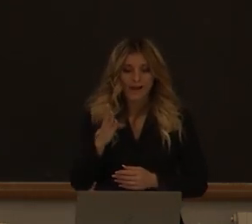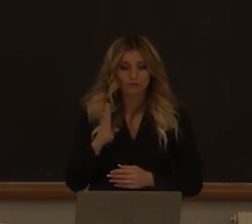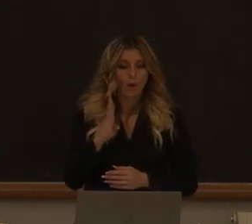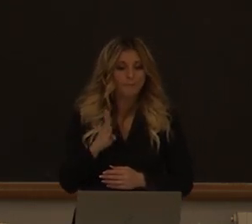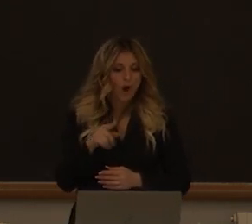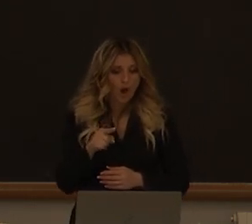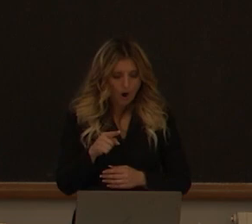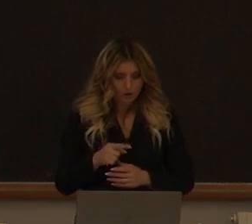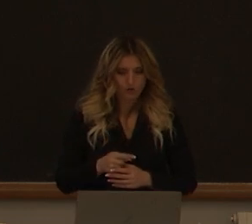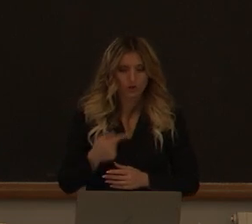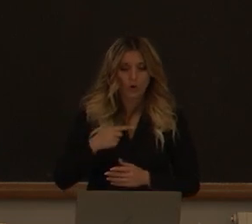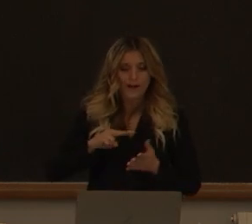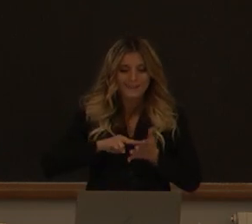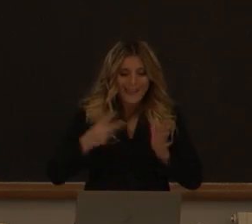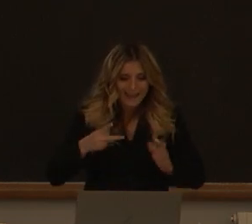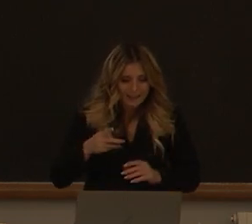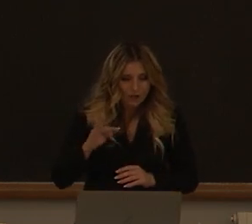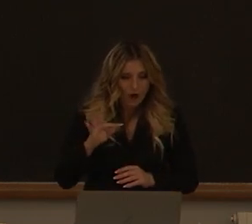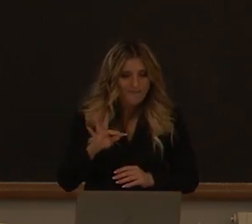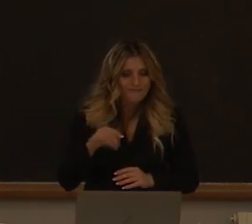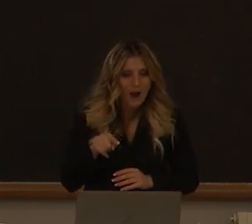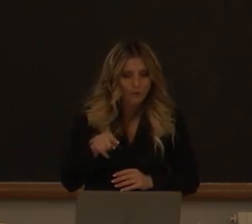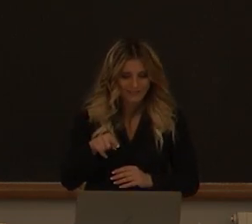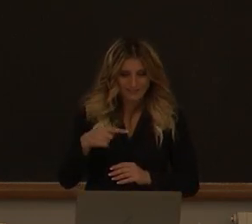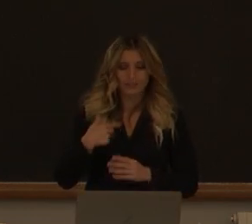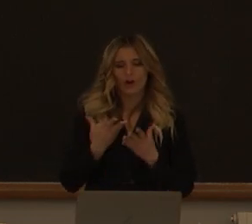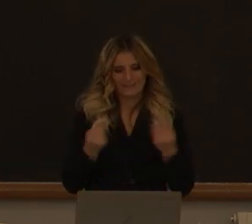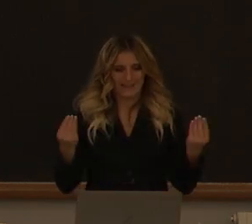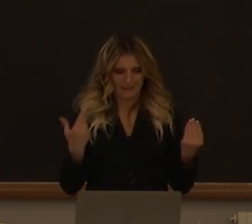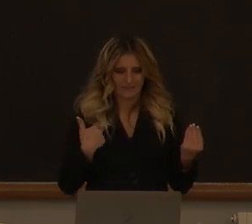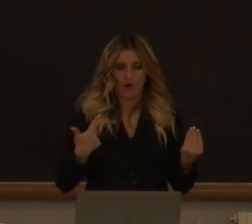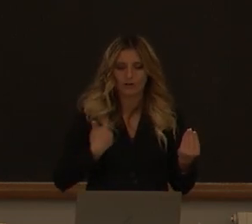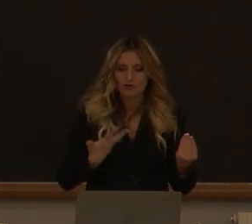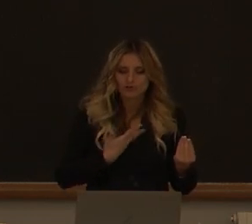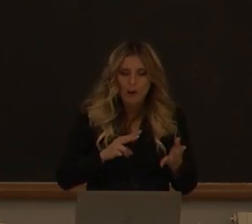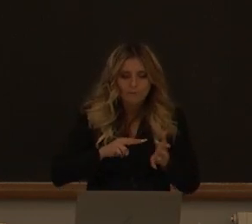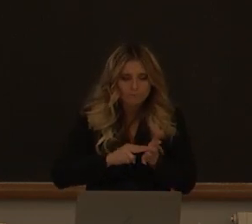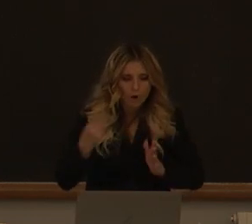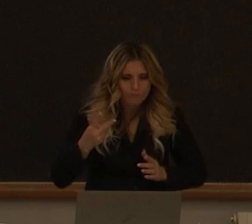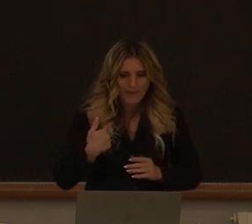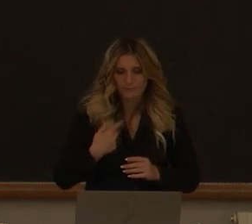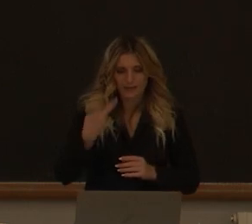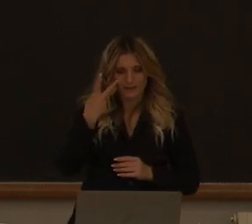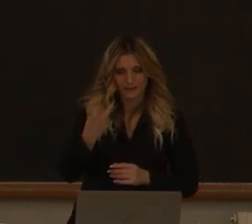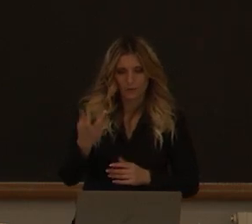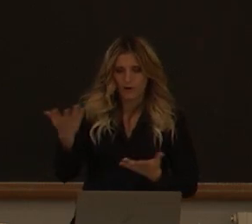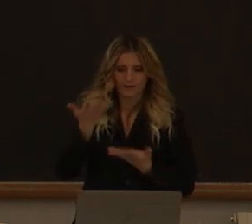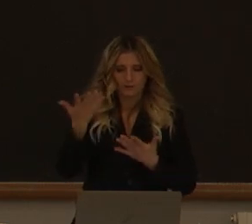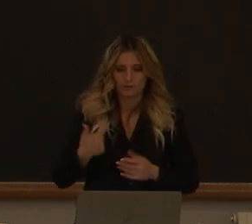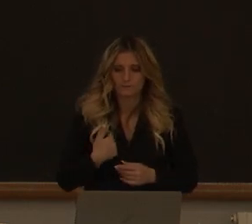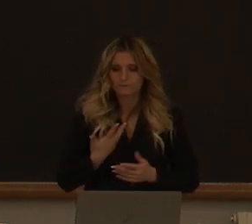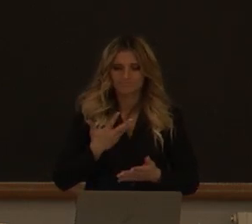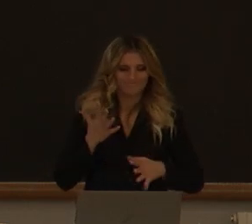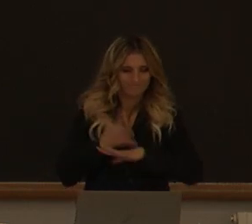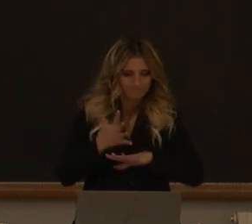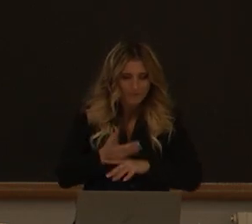riguarda la fauna è il tecnico faunistico. Molto spesso ci troviamo di fronte a problemi con specie che magari sono diventate